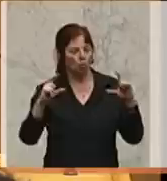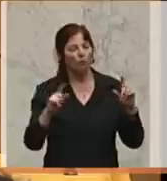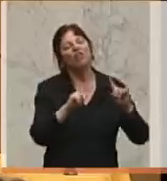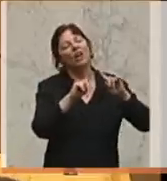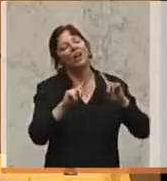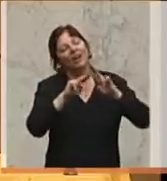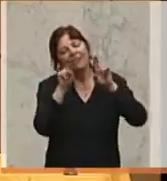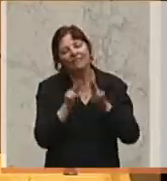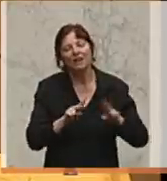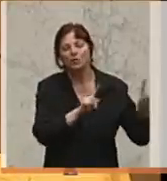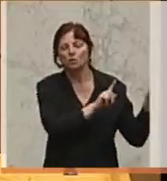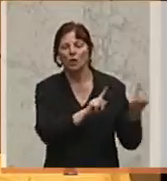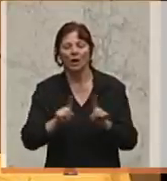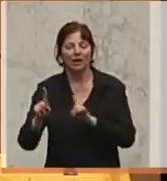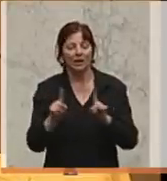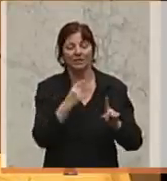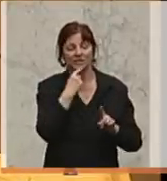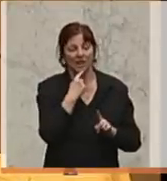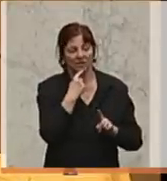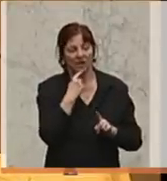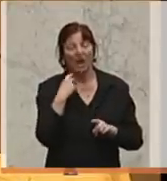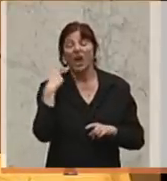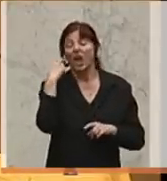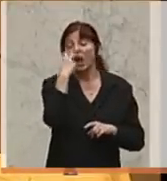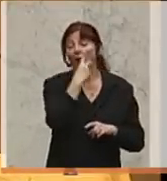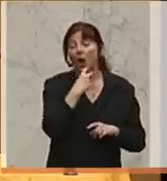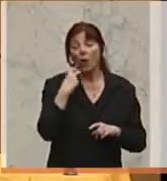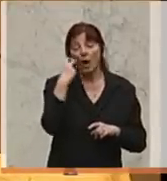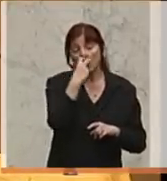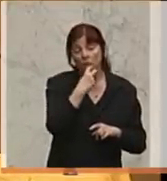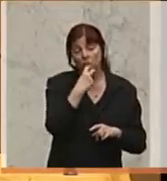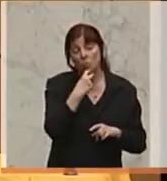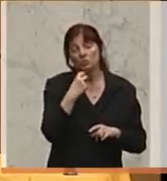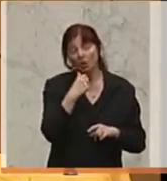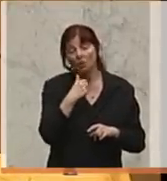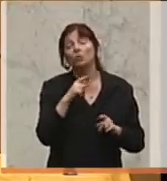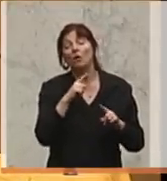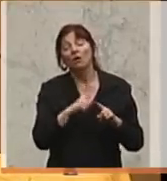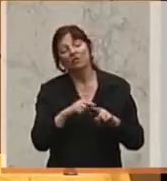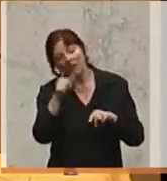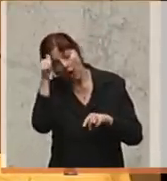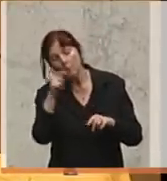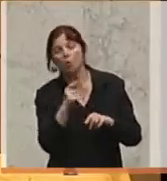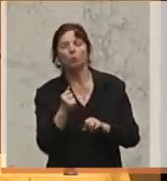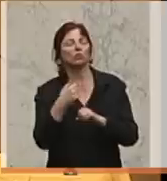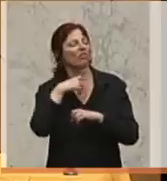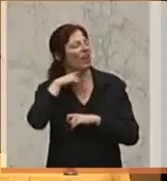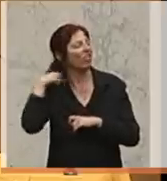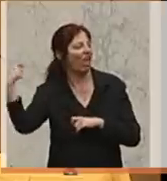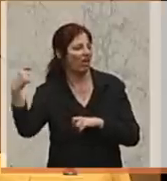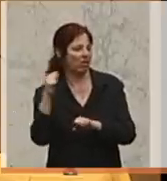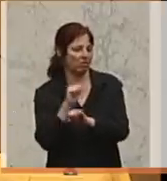es: Unmündig nennt er uns und Knechte. Und genau das hat sich die ÖVP zu Herzen